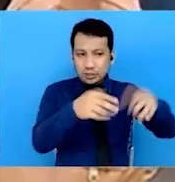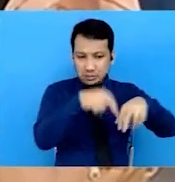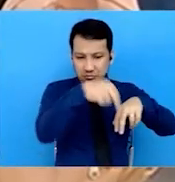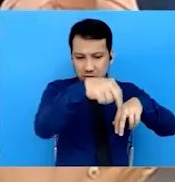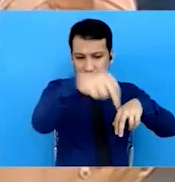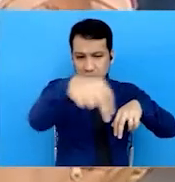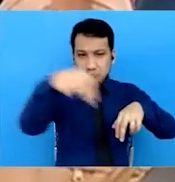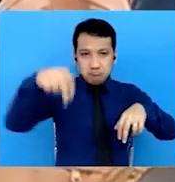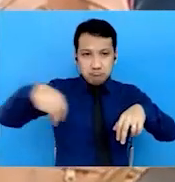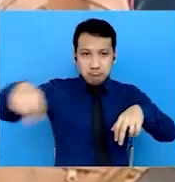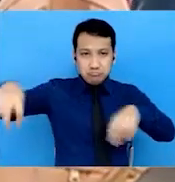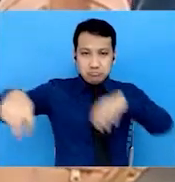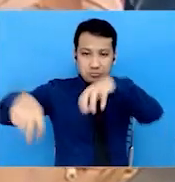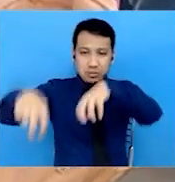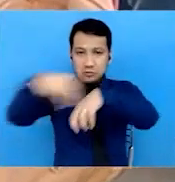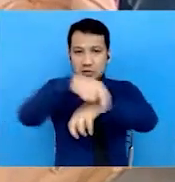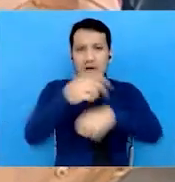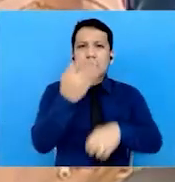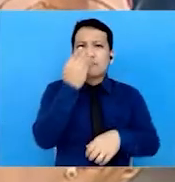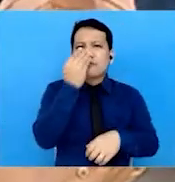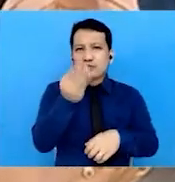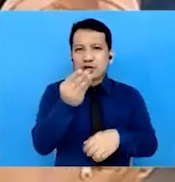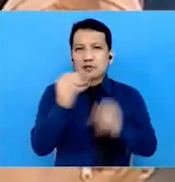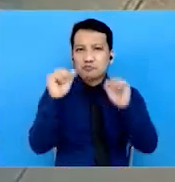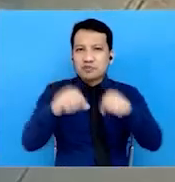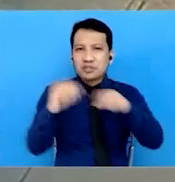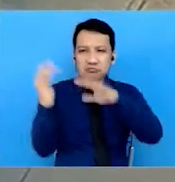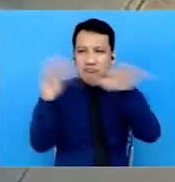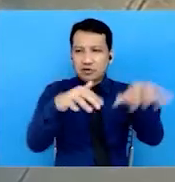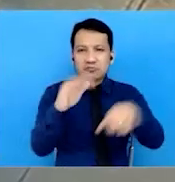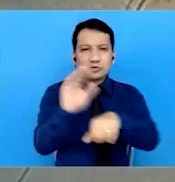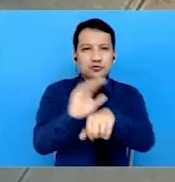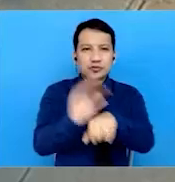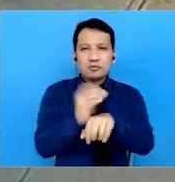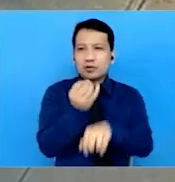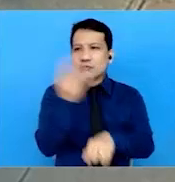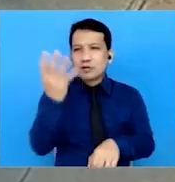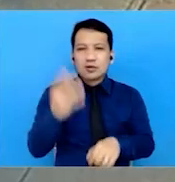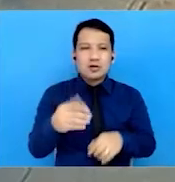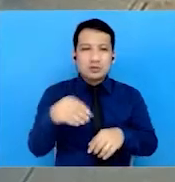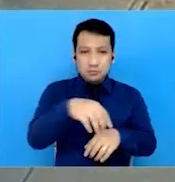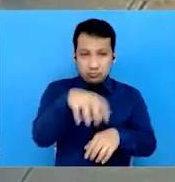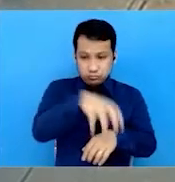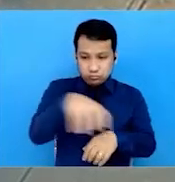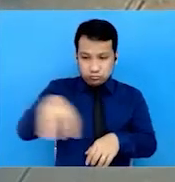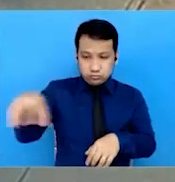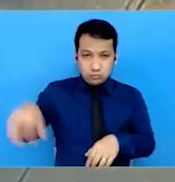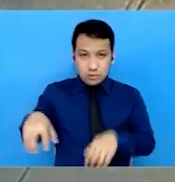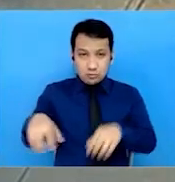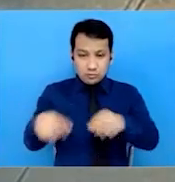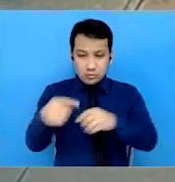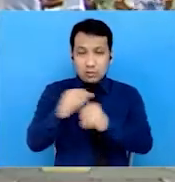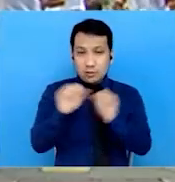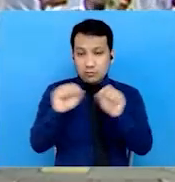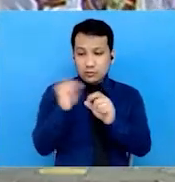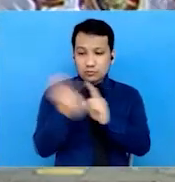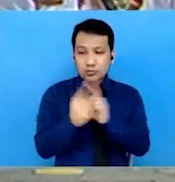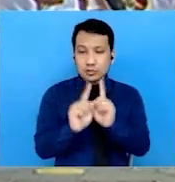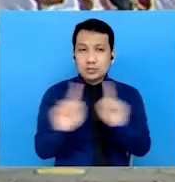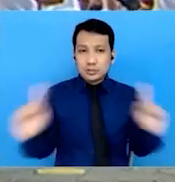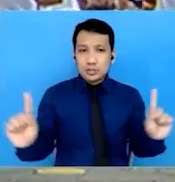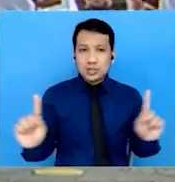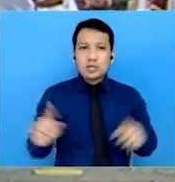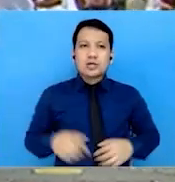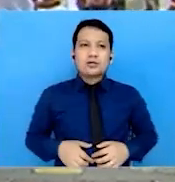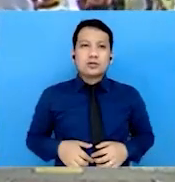Pero limitado din ang mga bilang na pwedeng magsimba sa labas. May mga marker para matiyak na masusunod ang social distancing. May